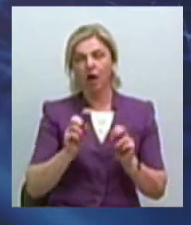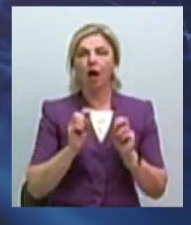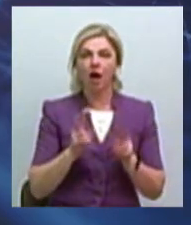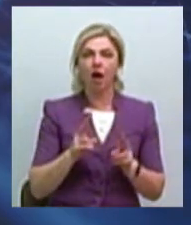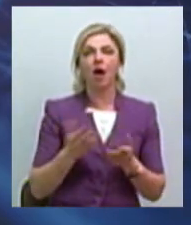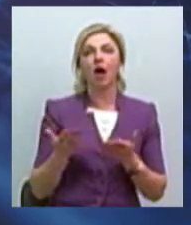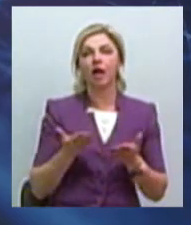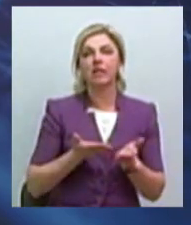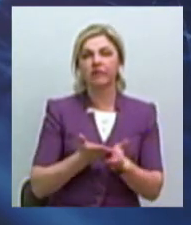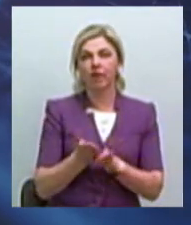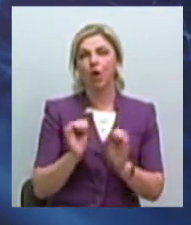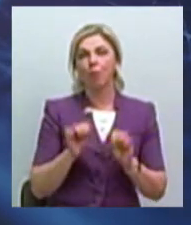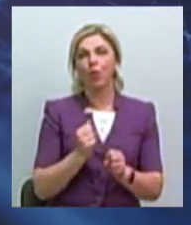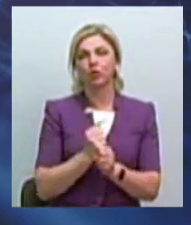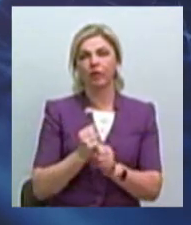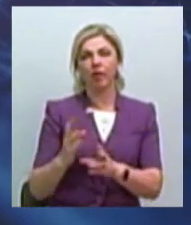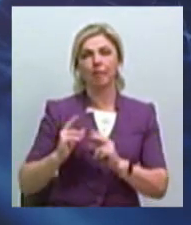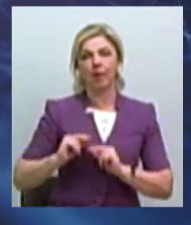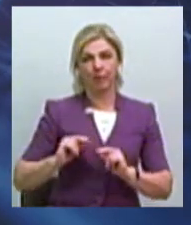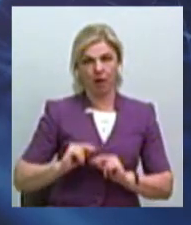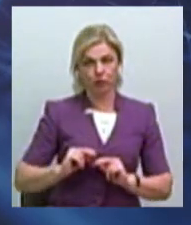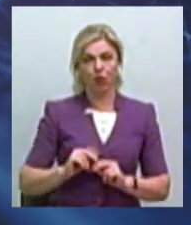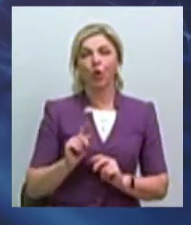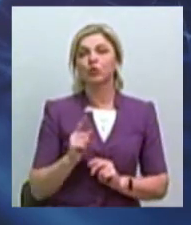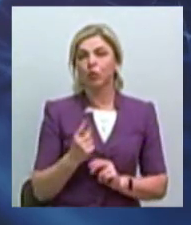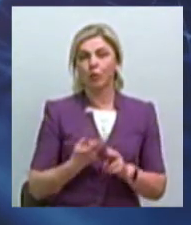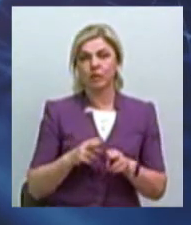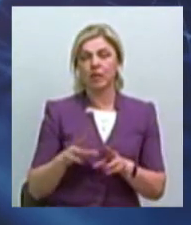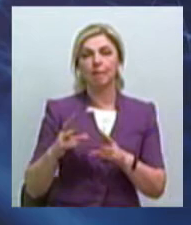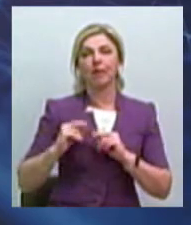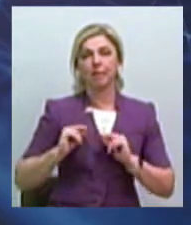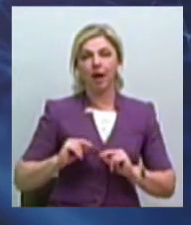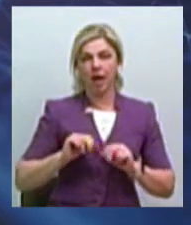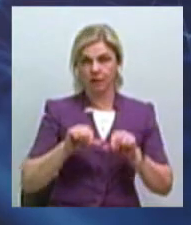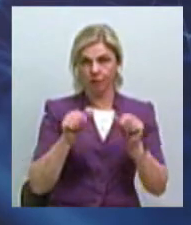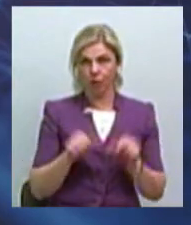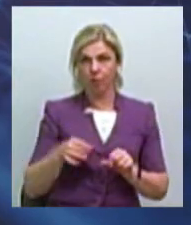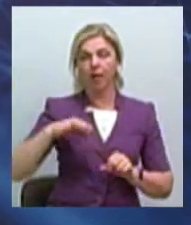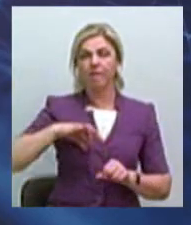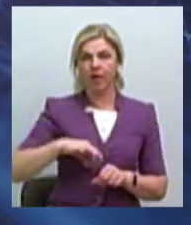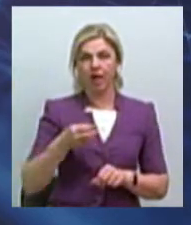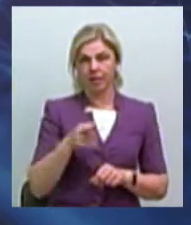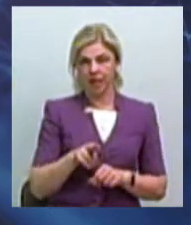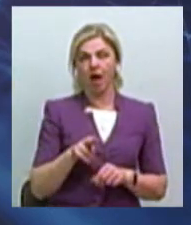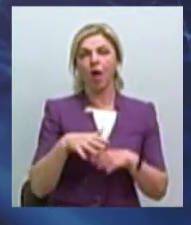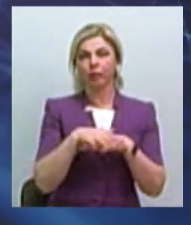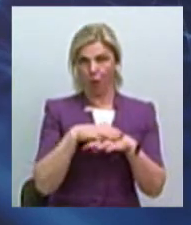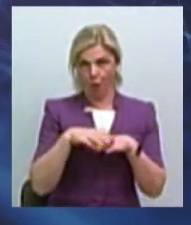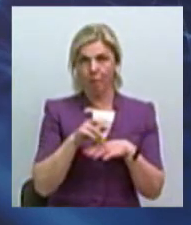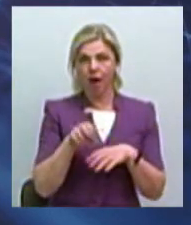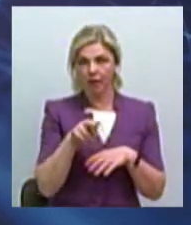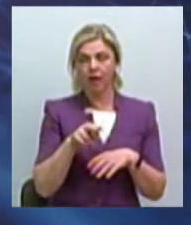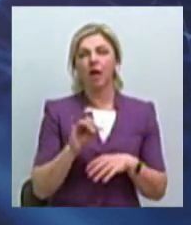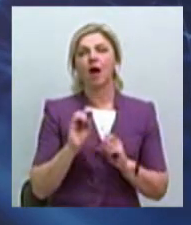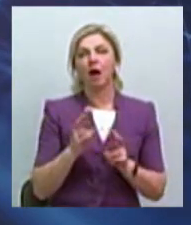можна налагодити співпрацю з колегами. Тож, чому ця форма співпраці вигідна для ОТГ, як